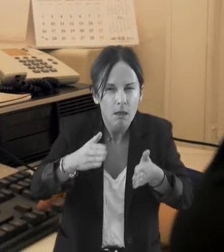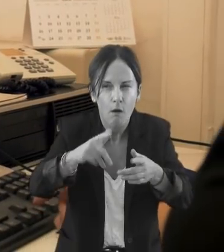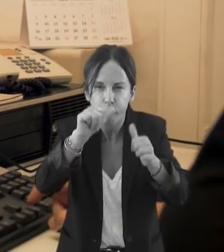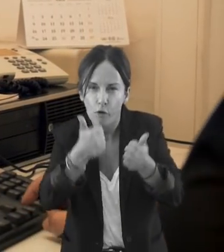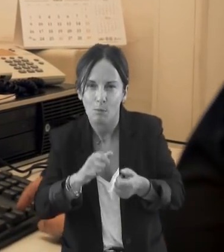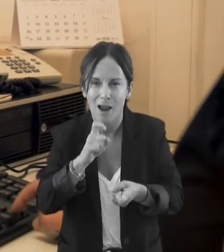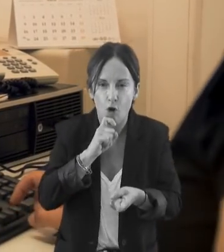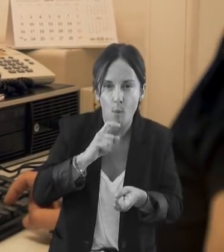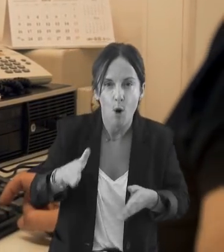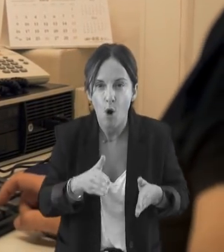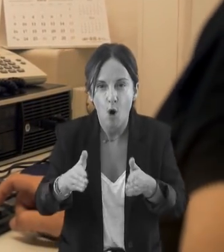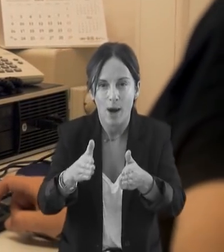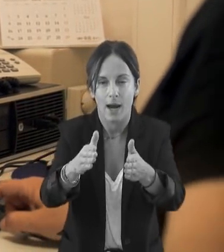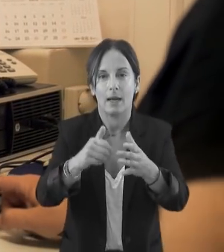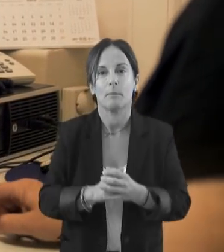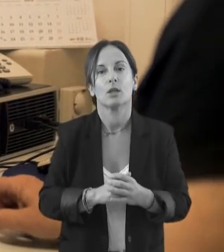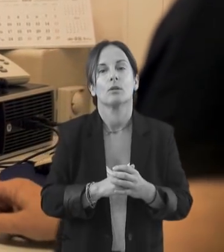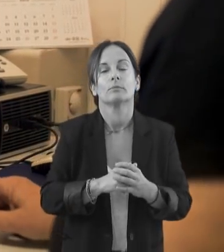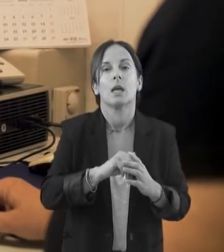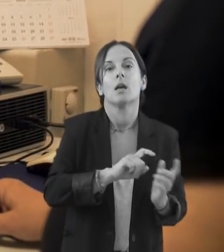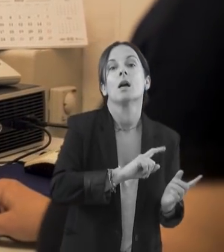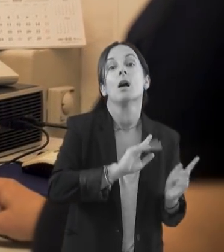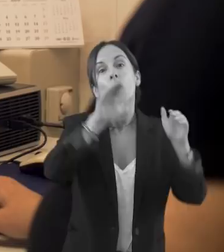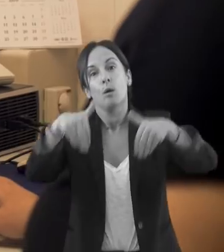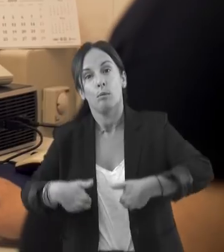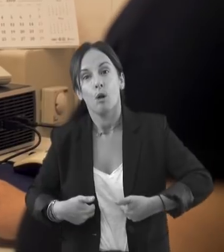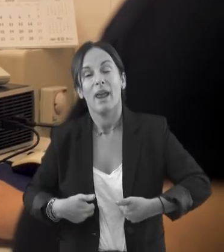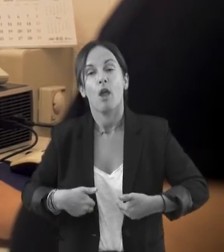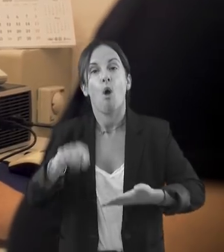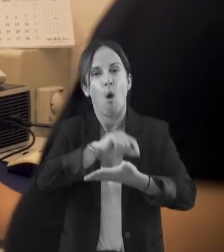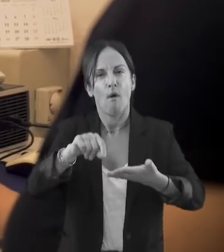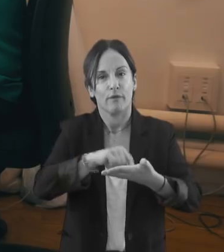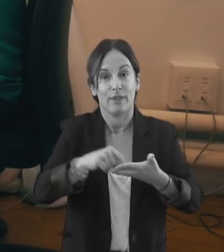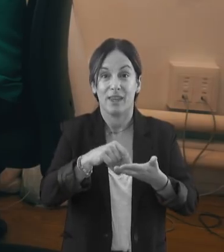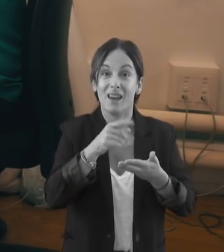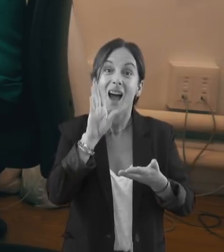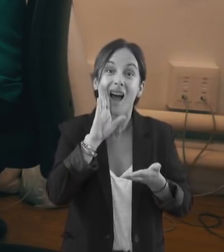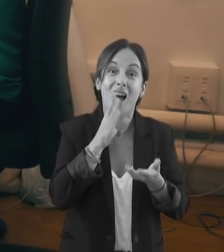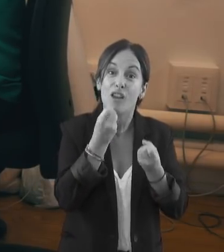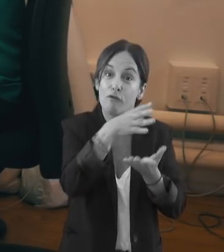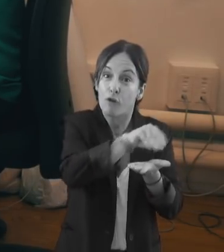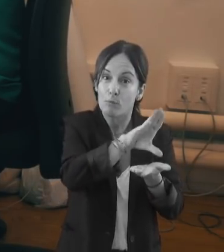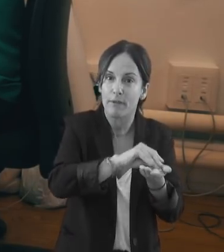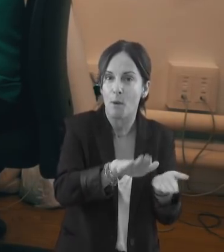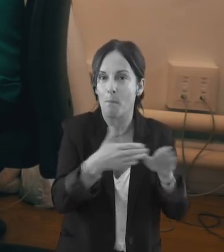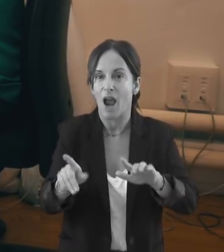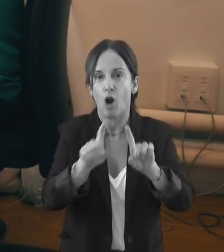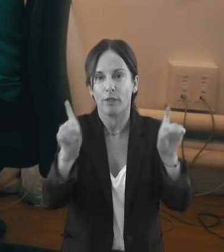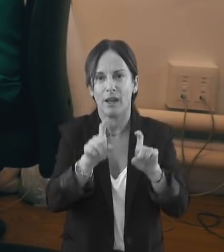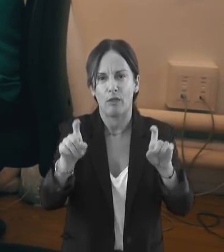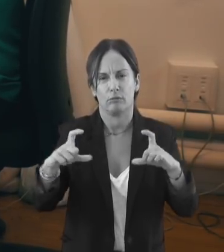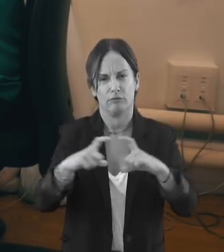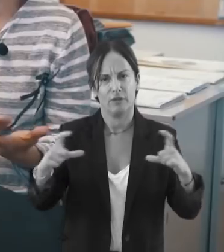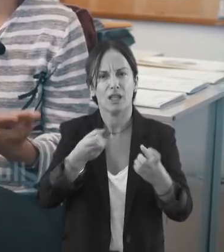fins en el moment, i d'aquests n'hi ha més de 600 que tenen interès constructiu. La feina